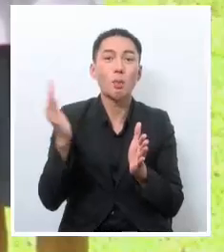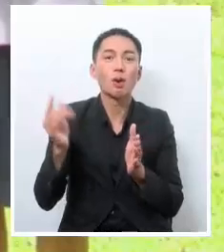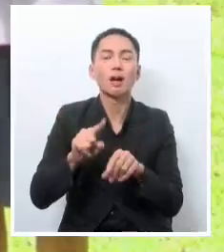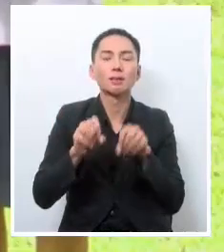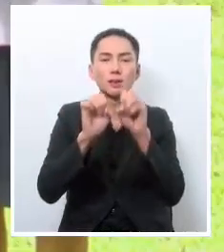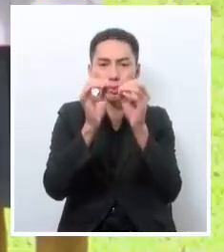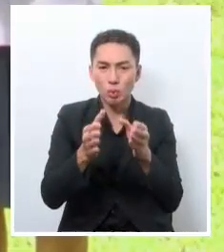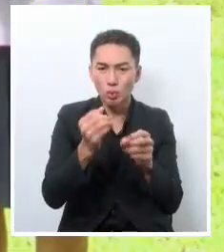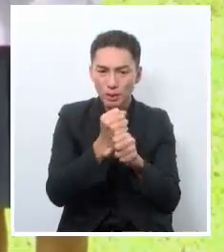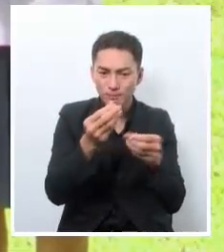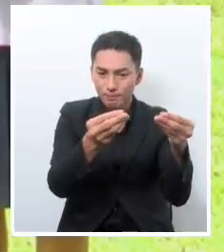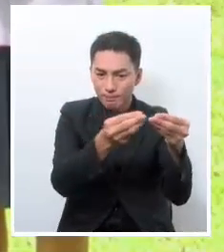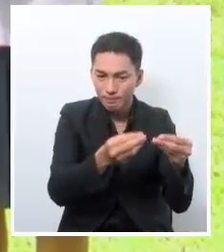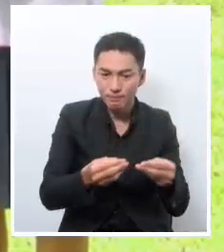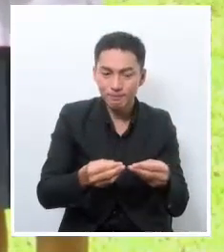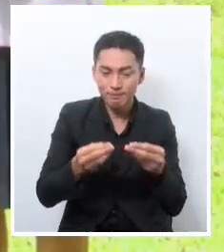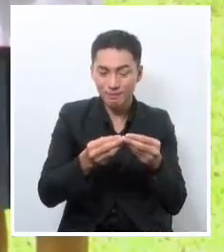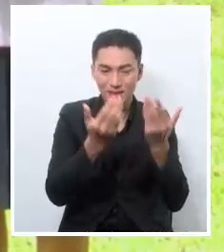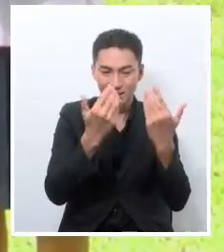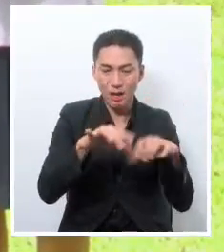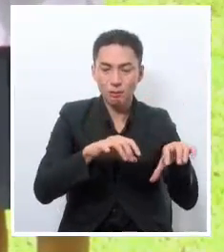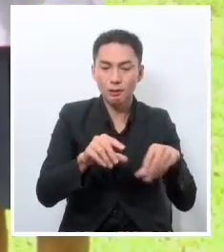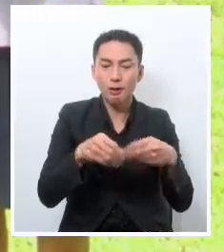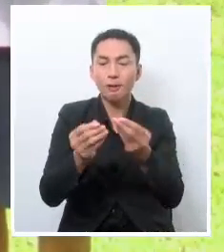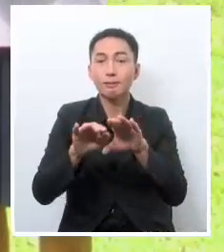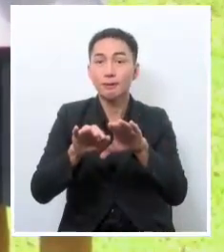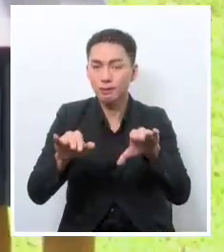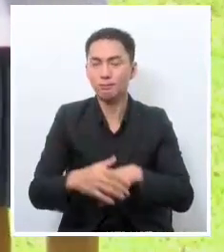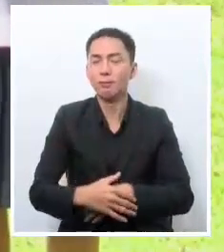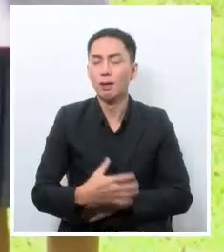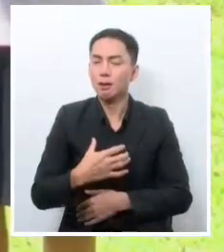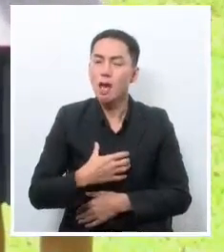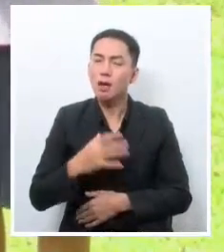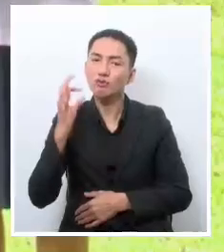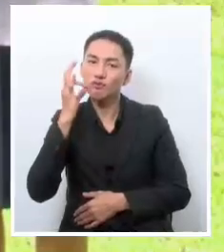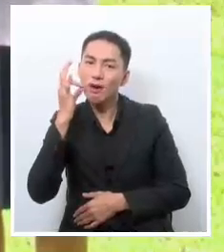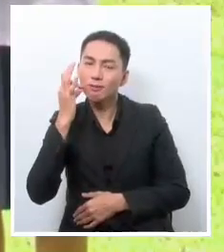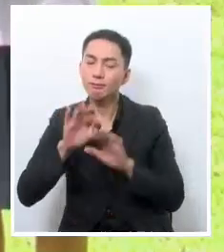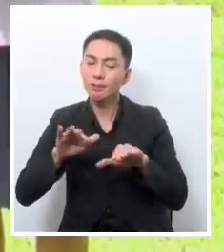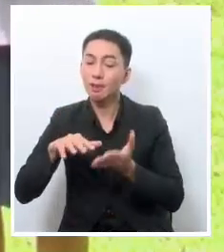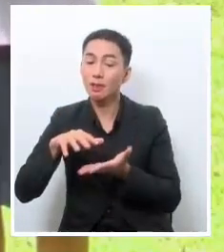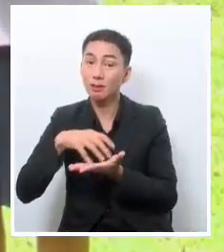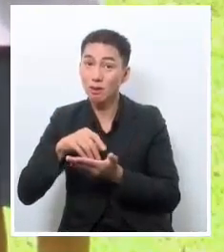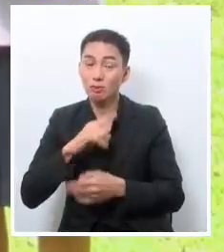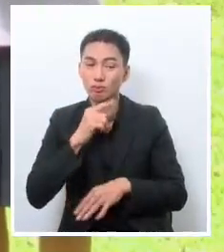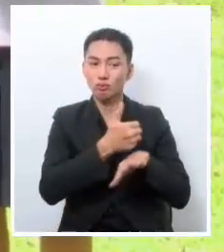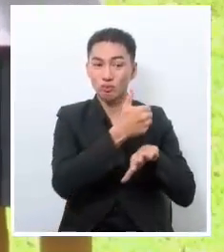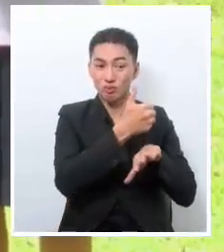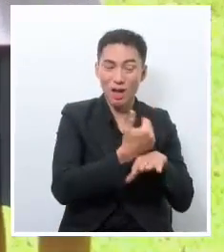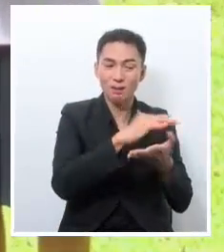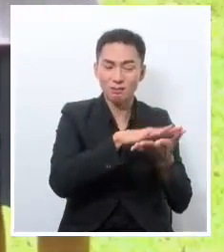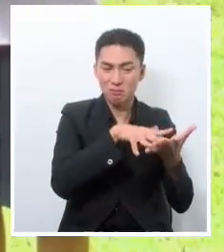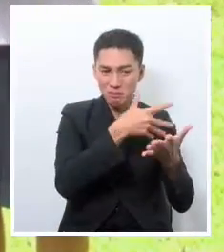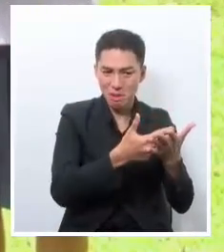คุยกันเป็น Professional Learningcommunityนะคะคราวนี้เรามาฟังจากนักเรียนว่าจากที่ผอมีแนวขับเคลื่อนเรื่องของ